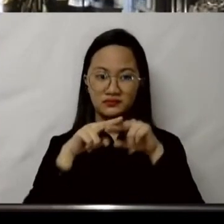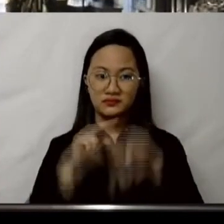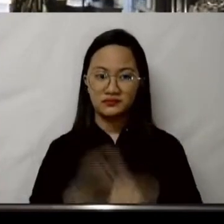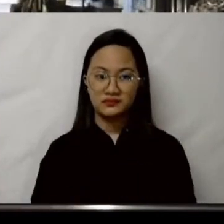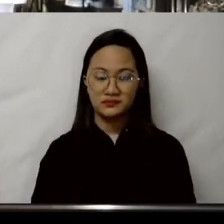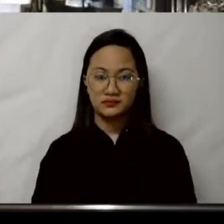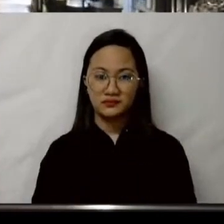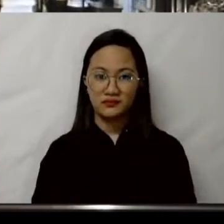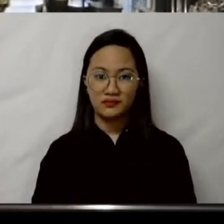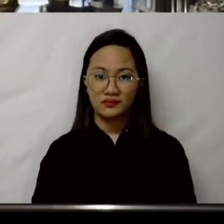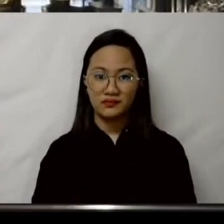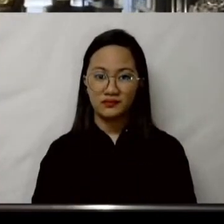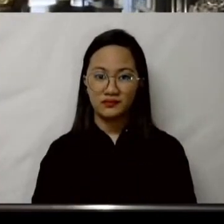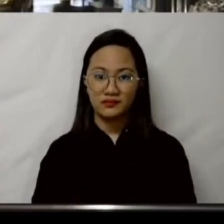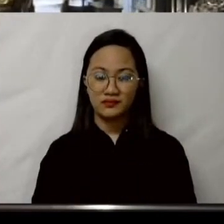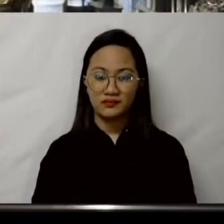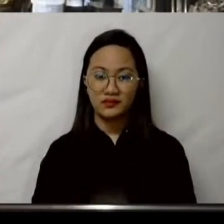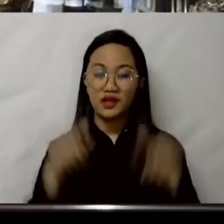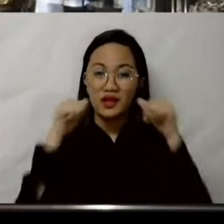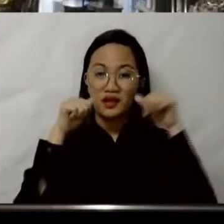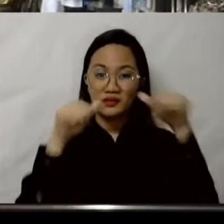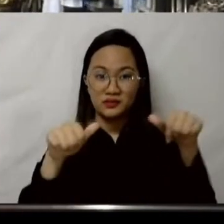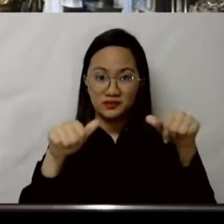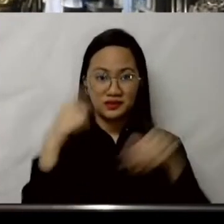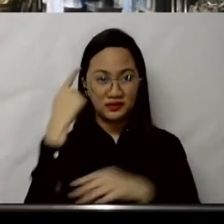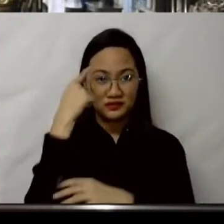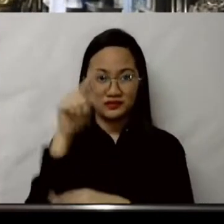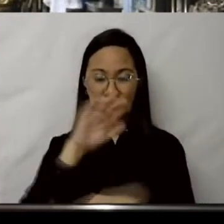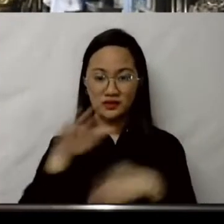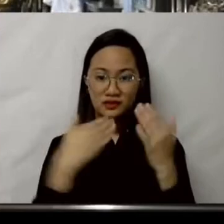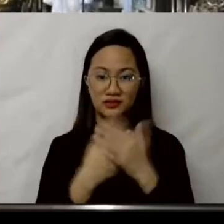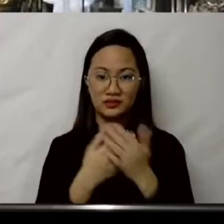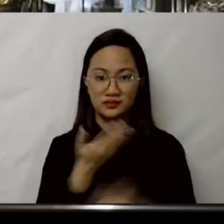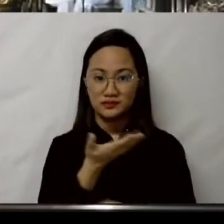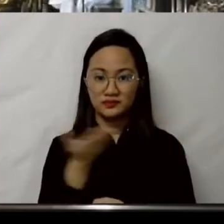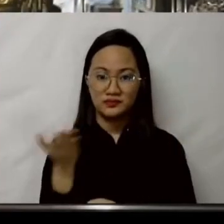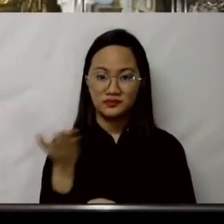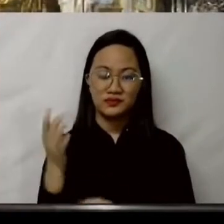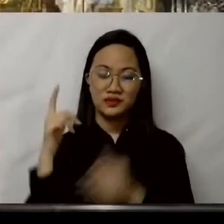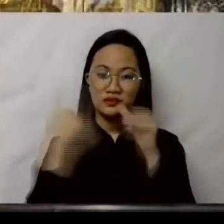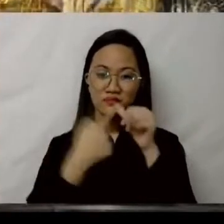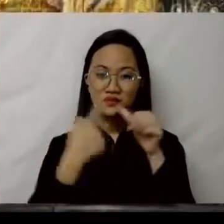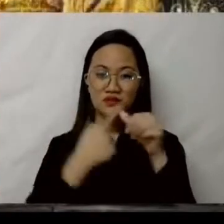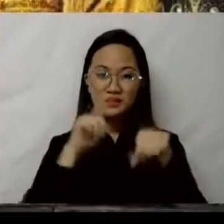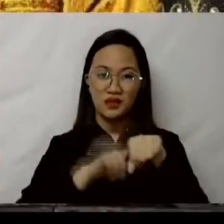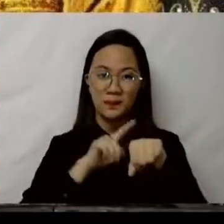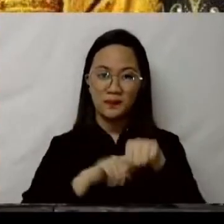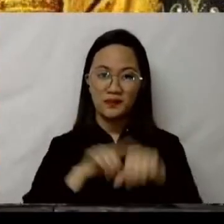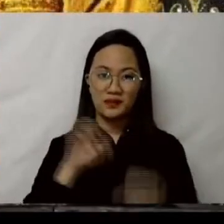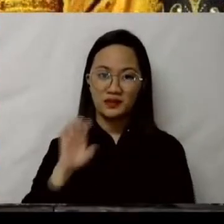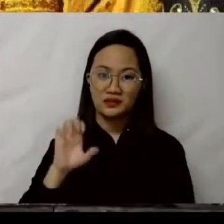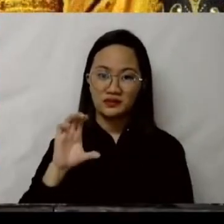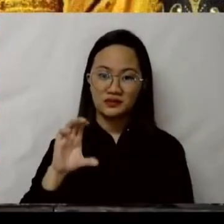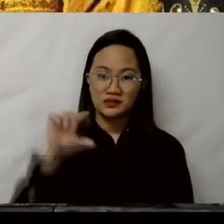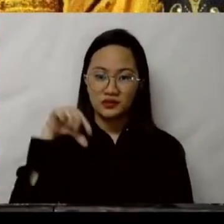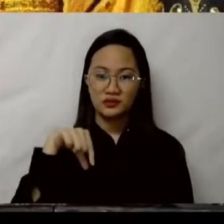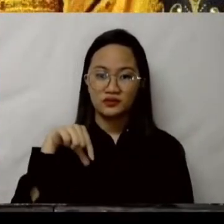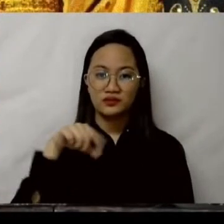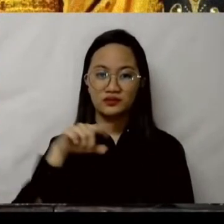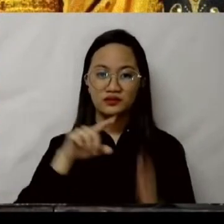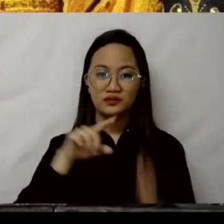Panawagan at paanyaya sa ating lahat. Una, sa panahon ng ECQ, simula August